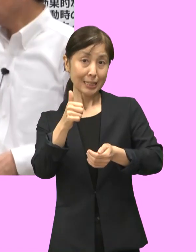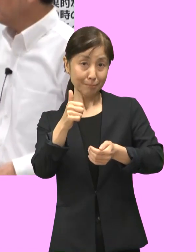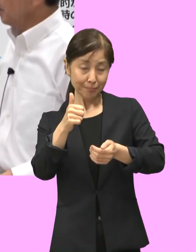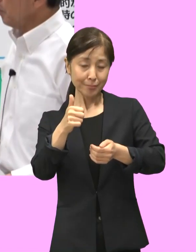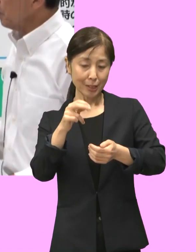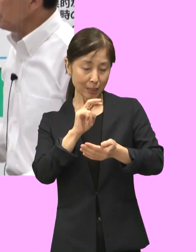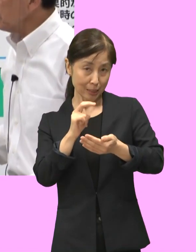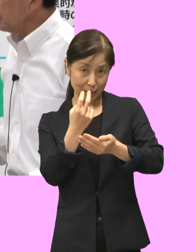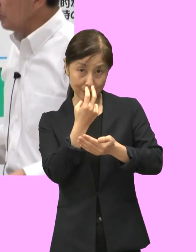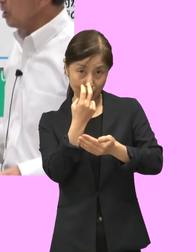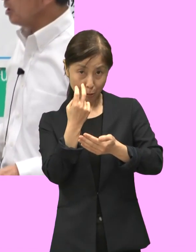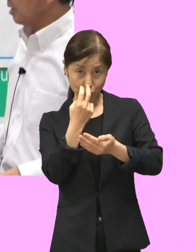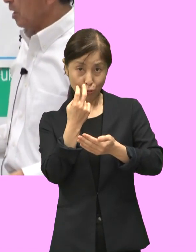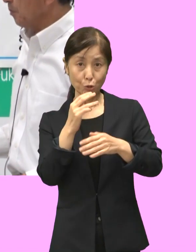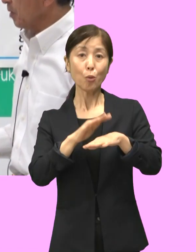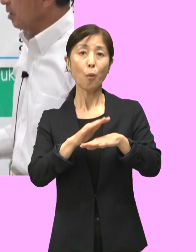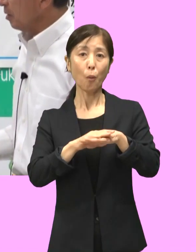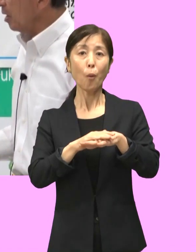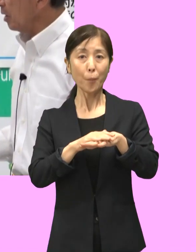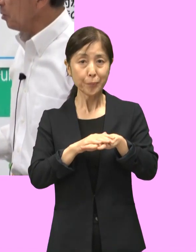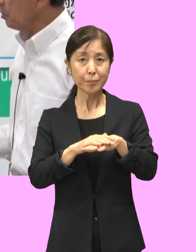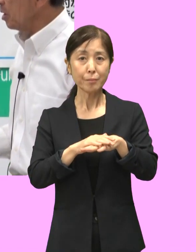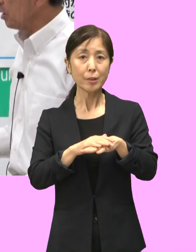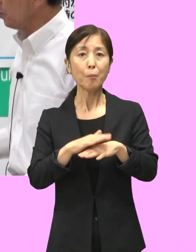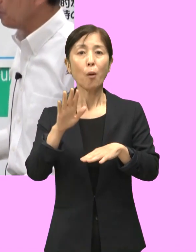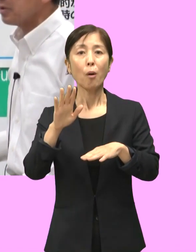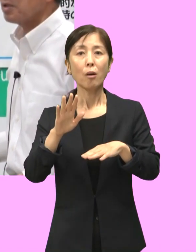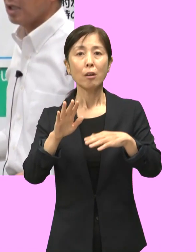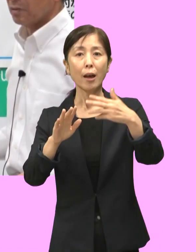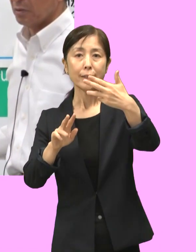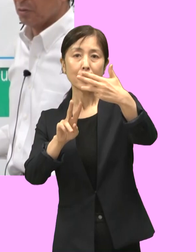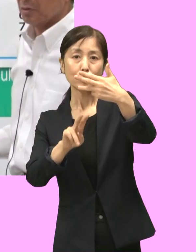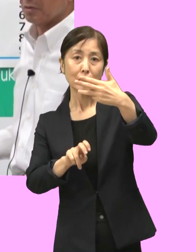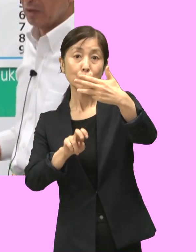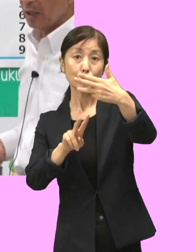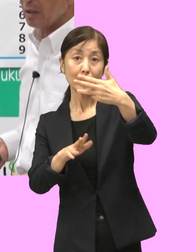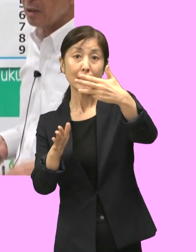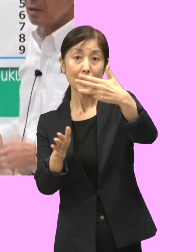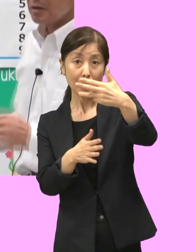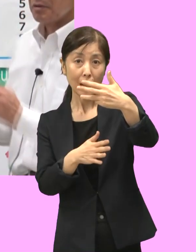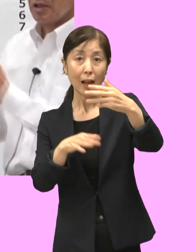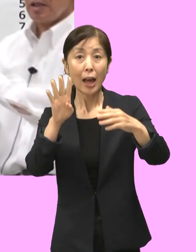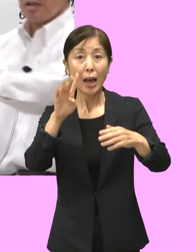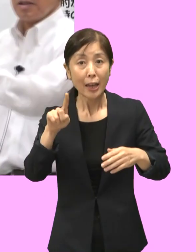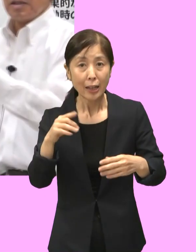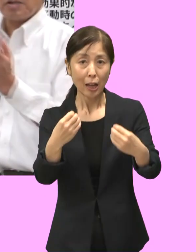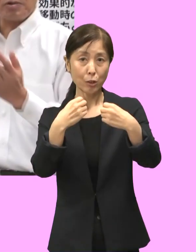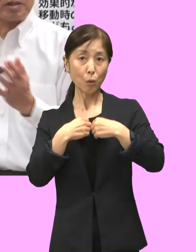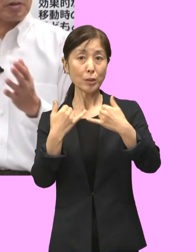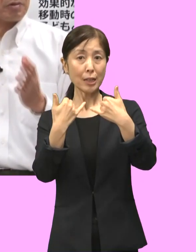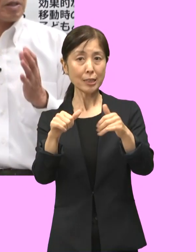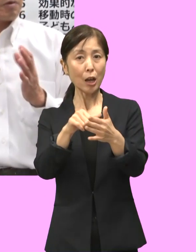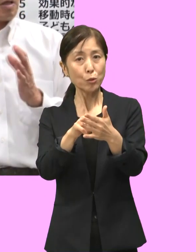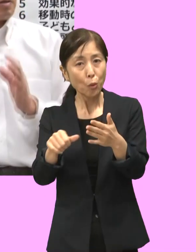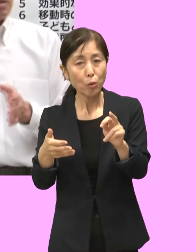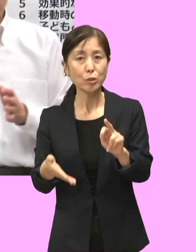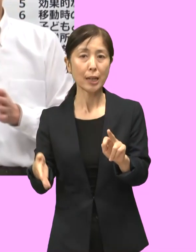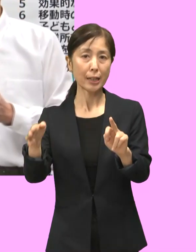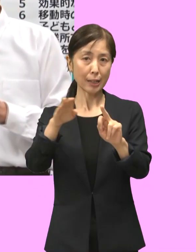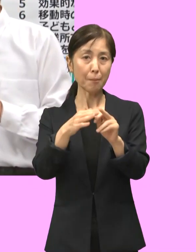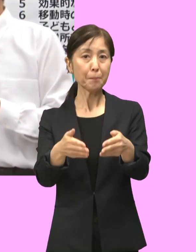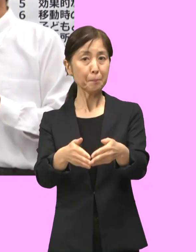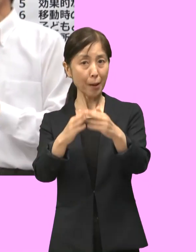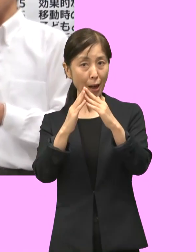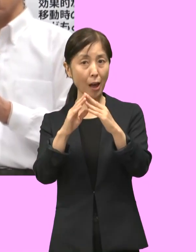たが、まあ、今週22日から県が陽性者登録センターというのを作って、それでこちらで陽性の確認